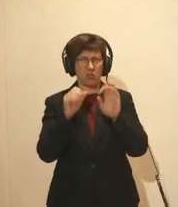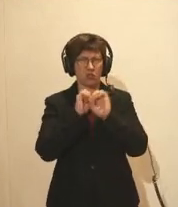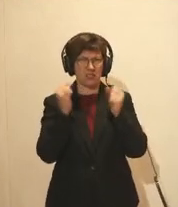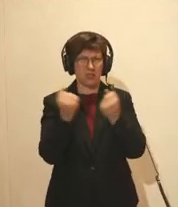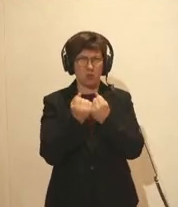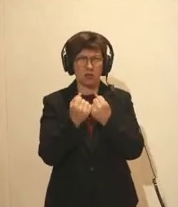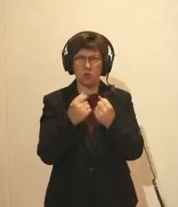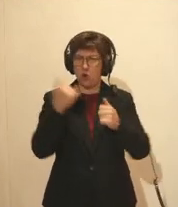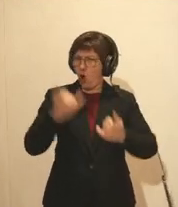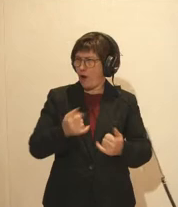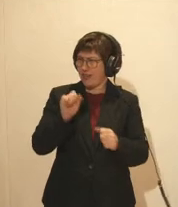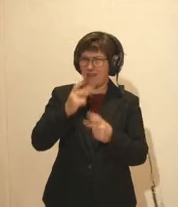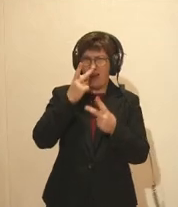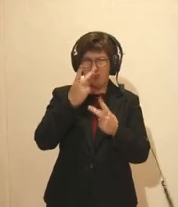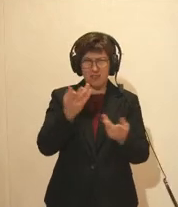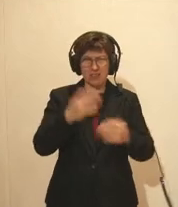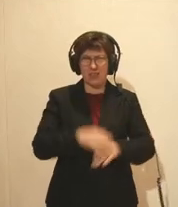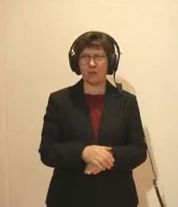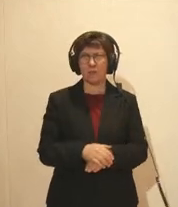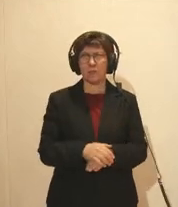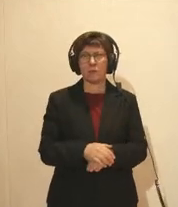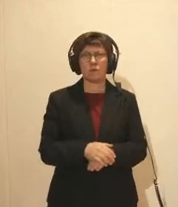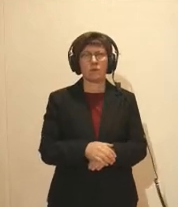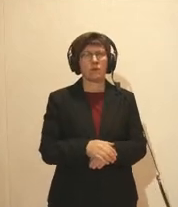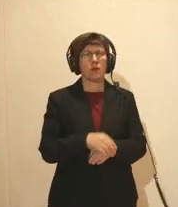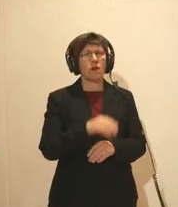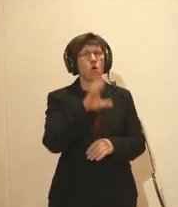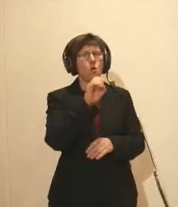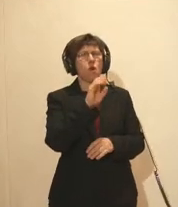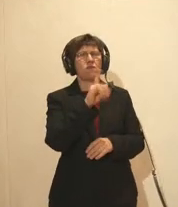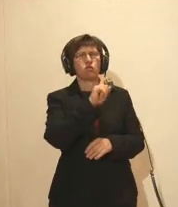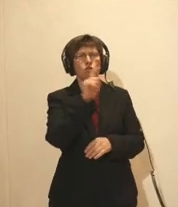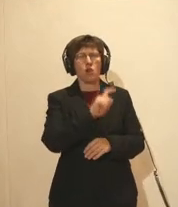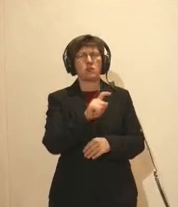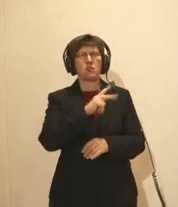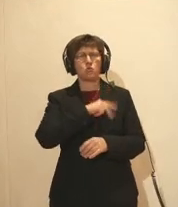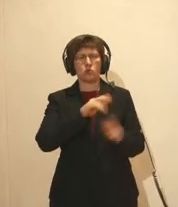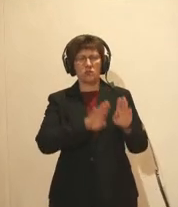zu den schwierigen situation ein